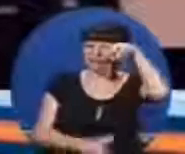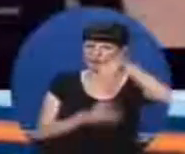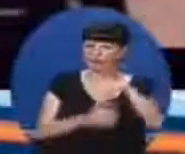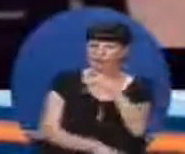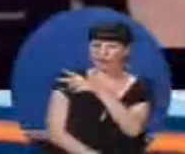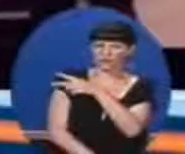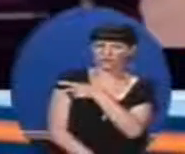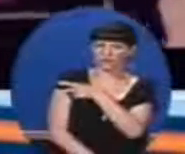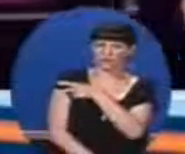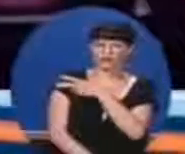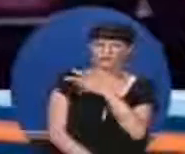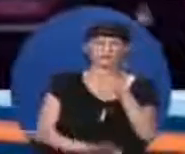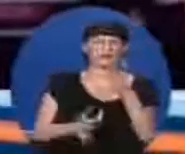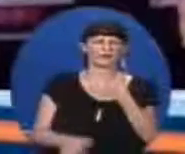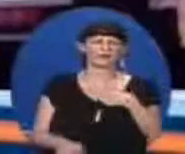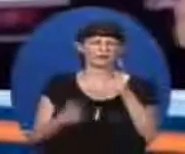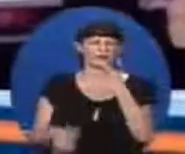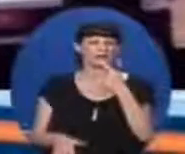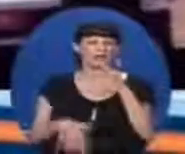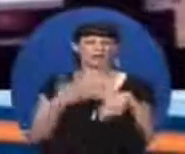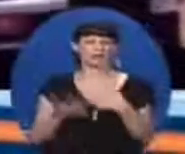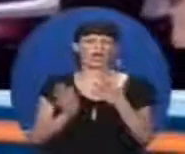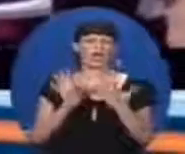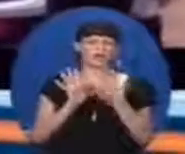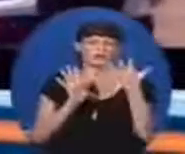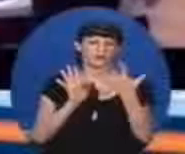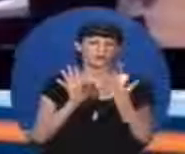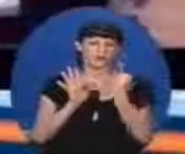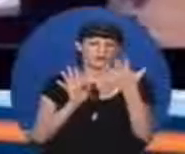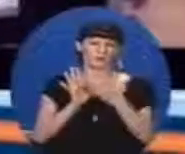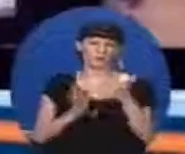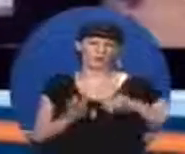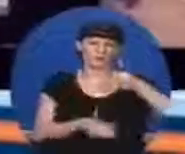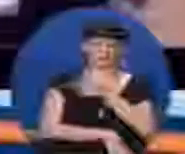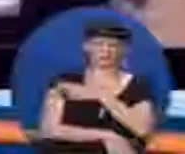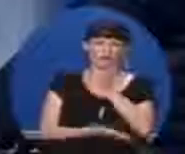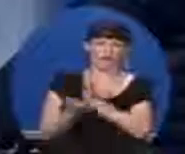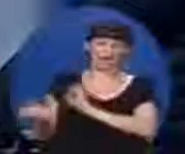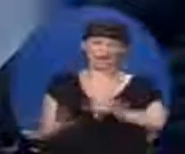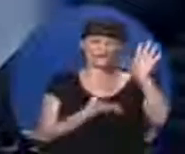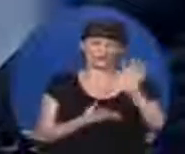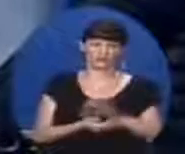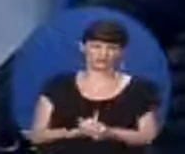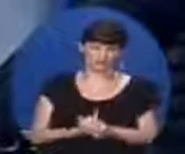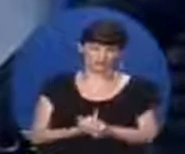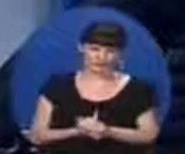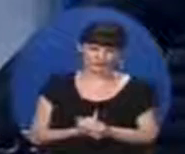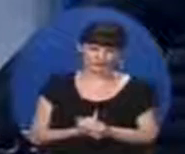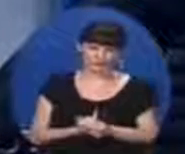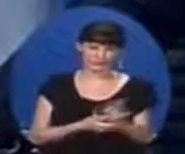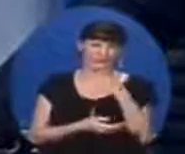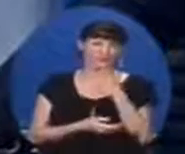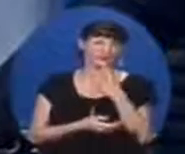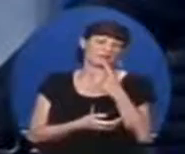חמישה מפכלים עפו דרך החלון שלא כדרך הטבע. אתה רואה, בסוף לא דיברנו על אולי הוא שמח